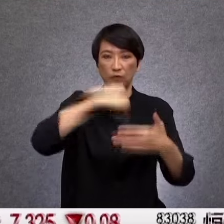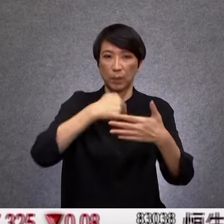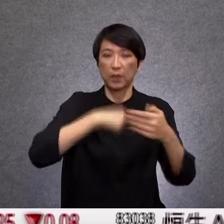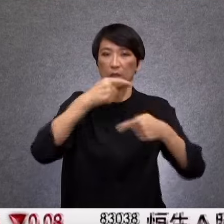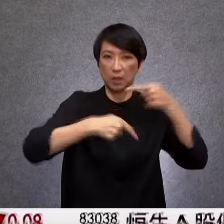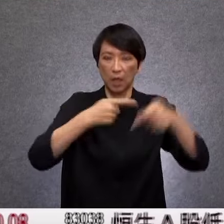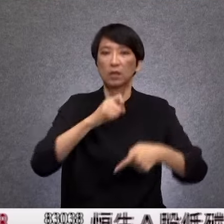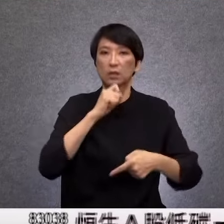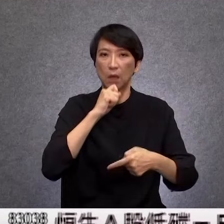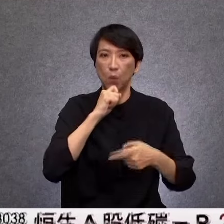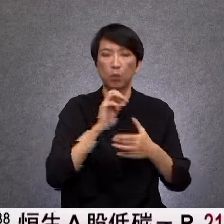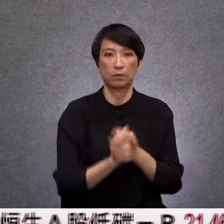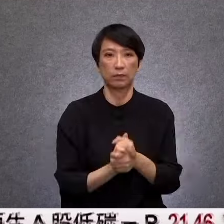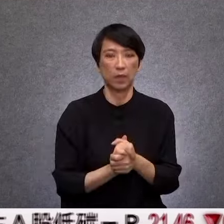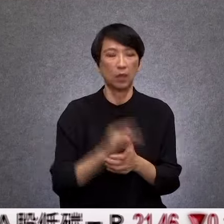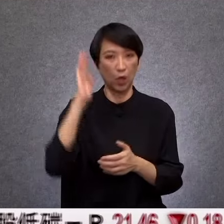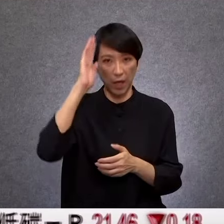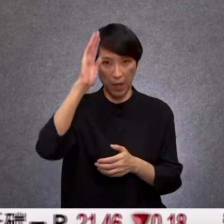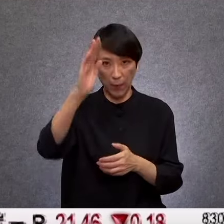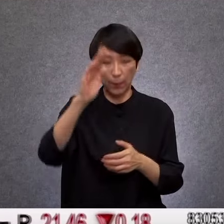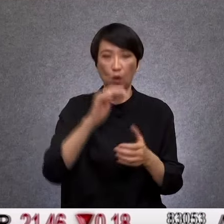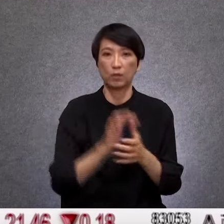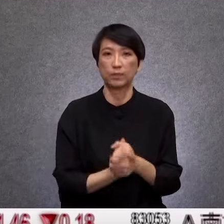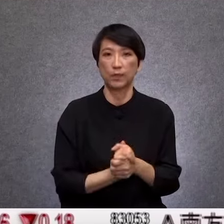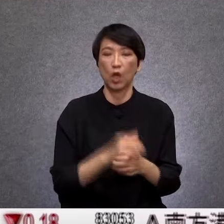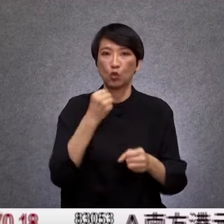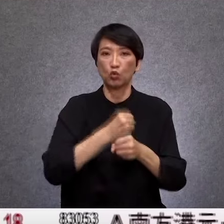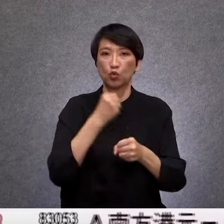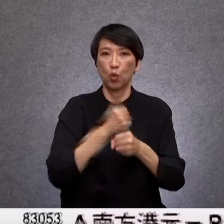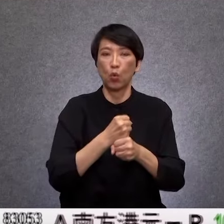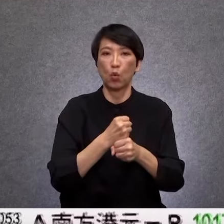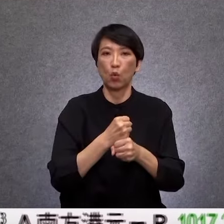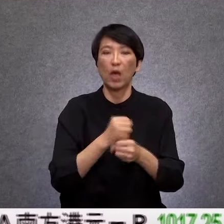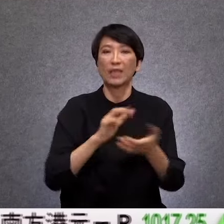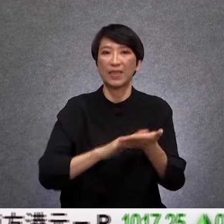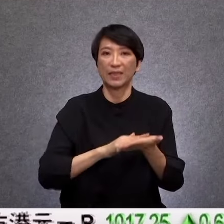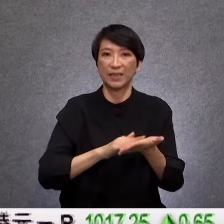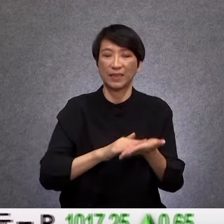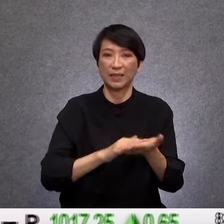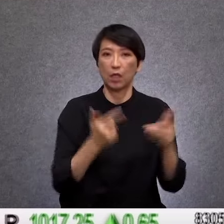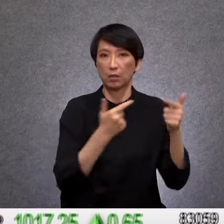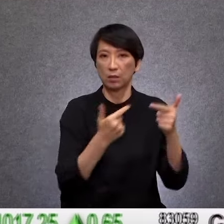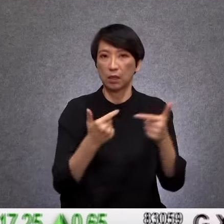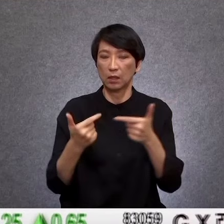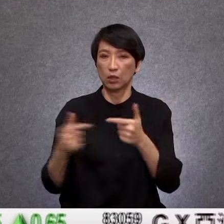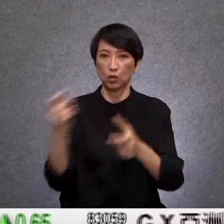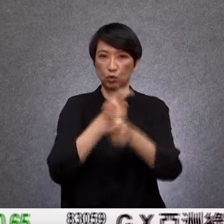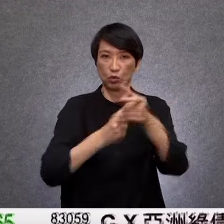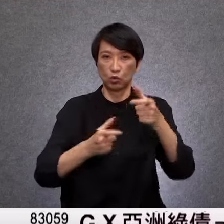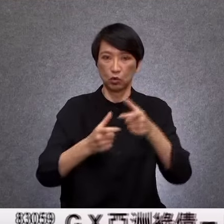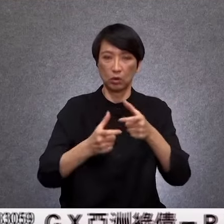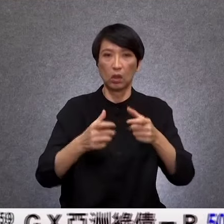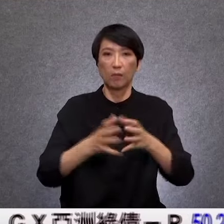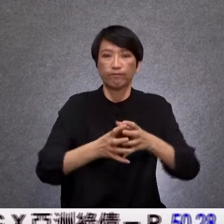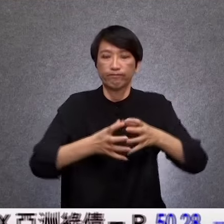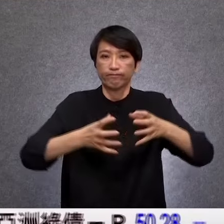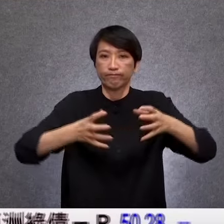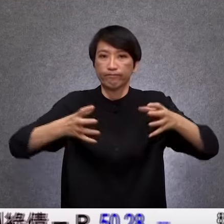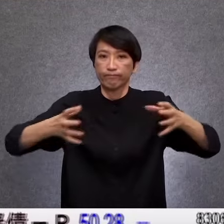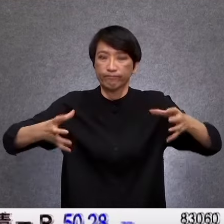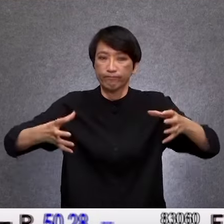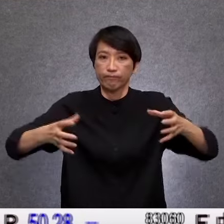喺問責團隊裏面，我哋都有傾過。我哋係希望咧，我哋所做嘅嘢係一